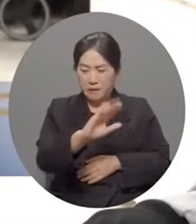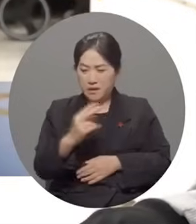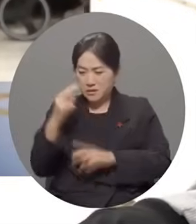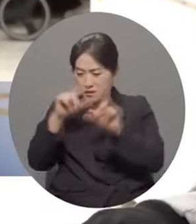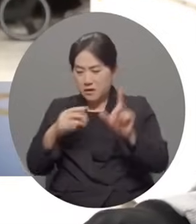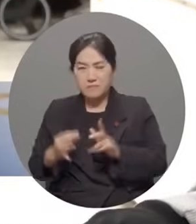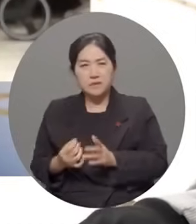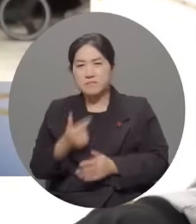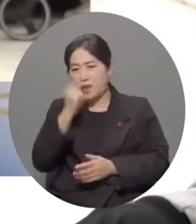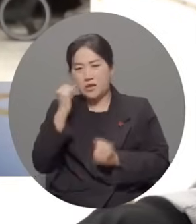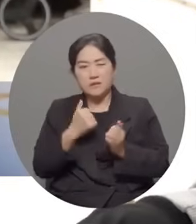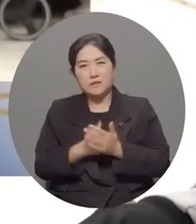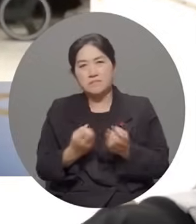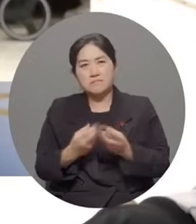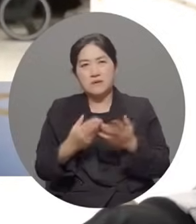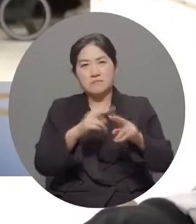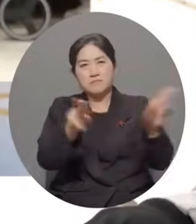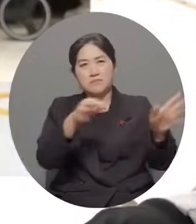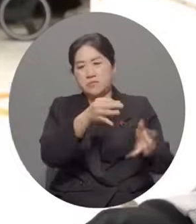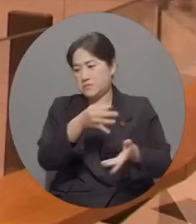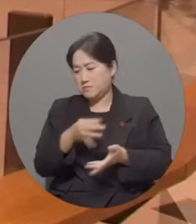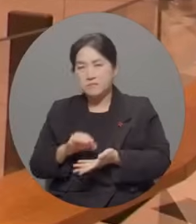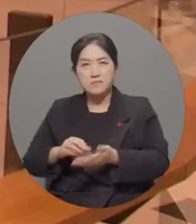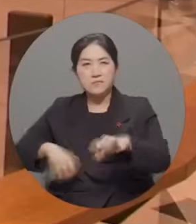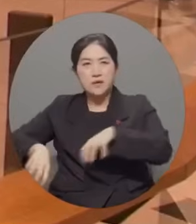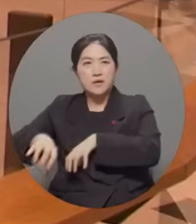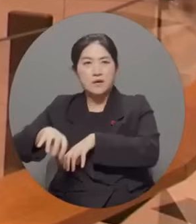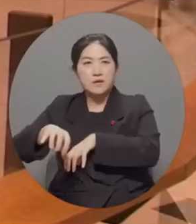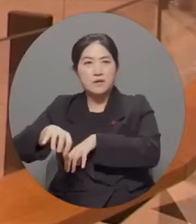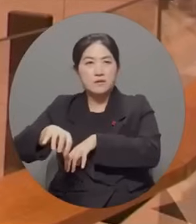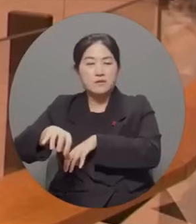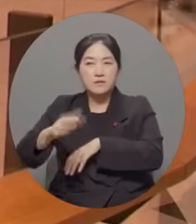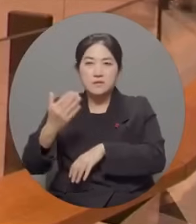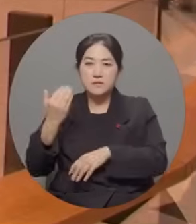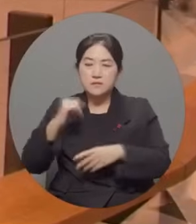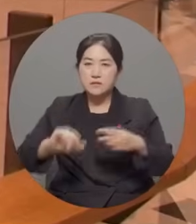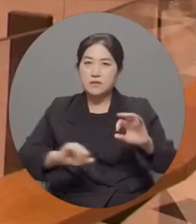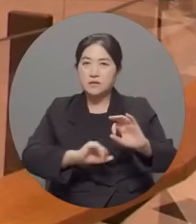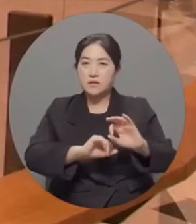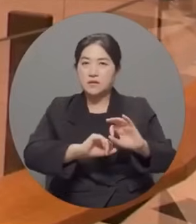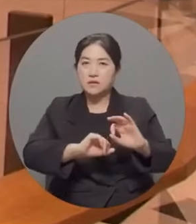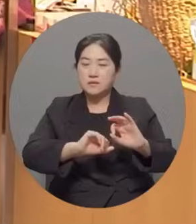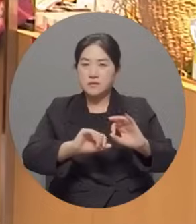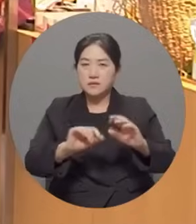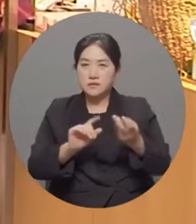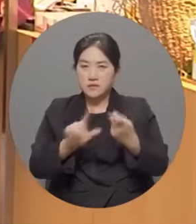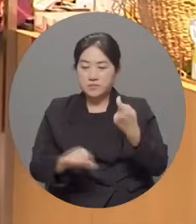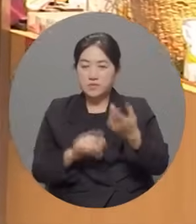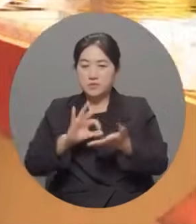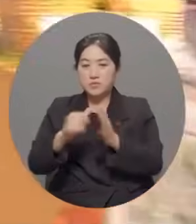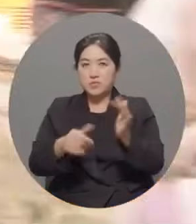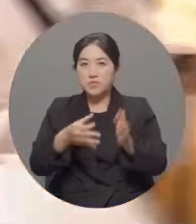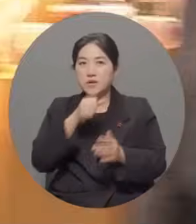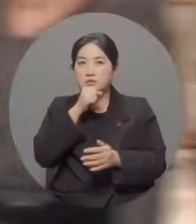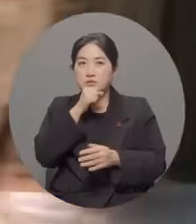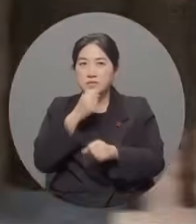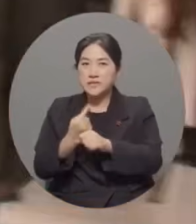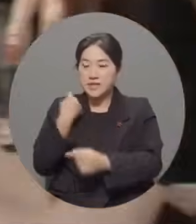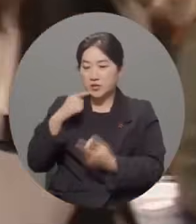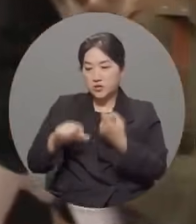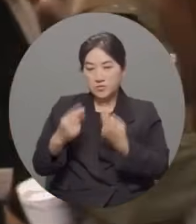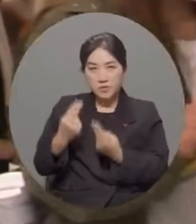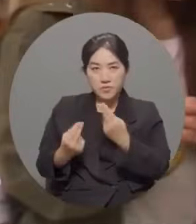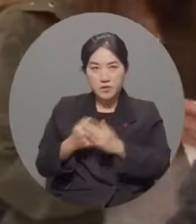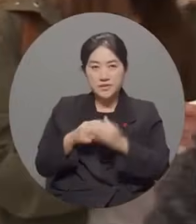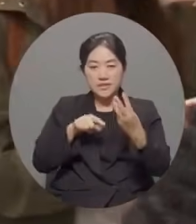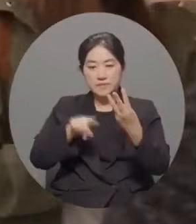찍으니까 도저히 살 수가 없죠. 지난달 소비자 물가 지수는 지난해 같은 달보다 3.3%